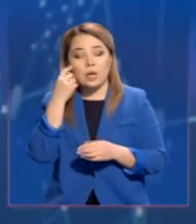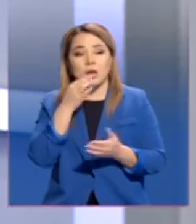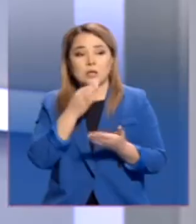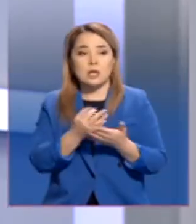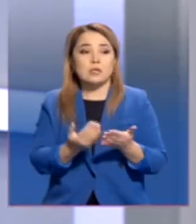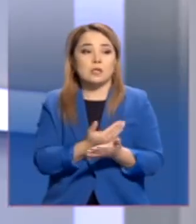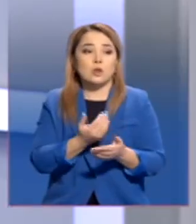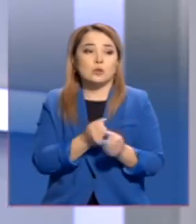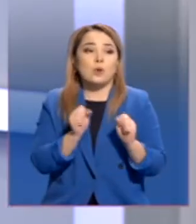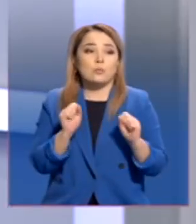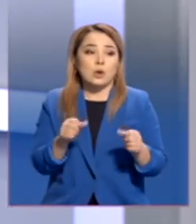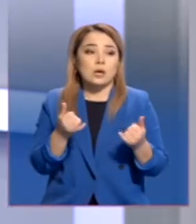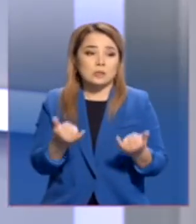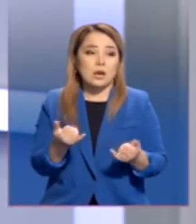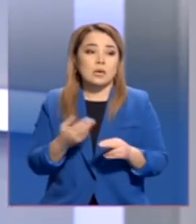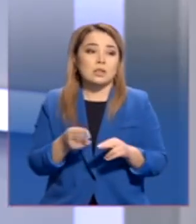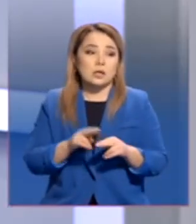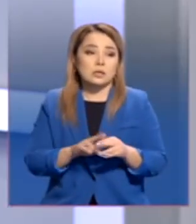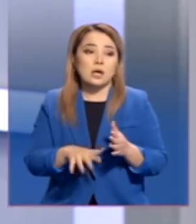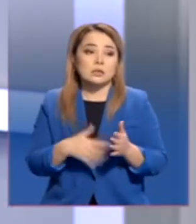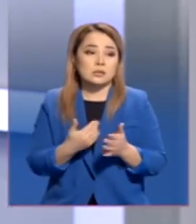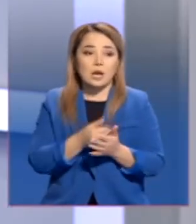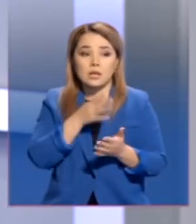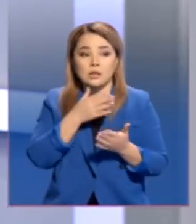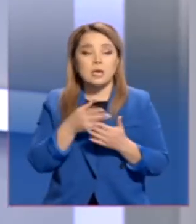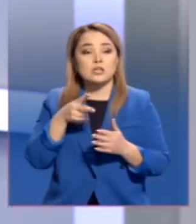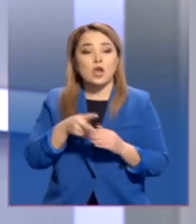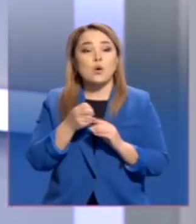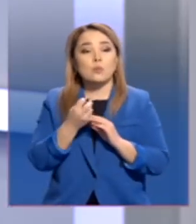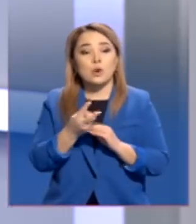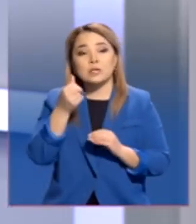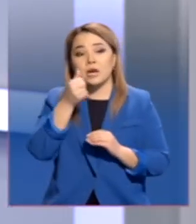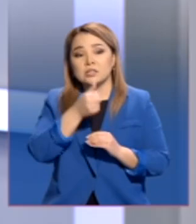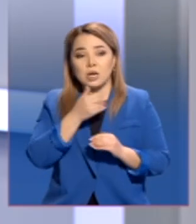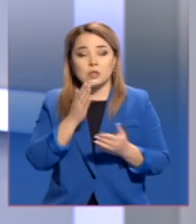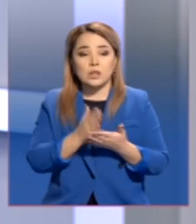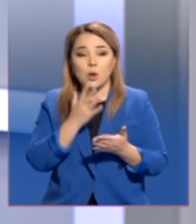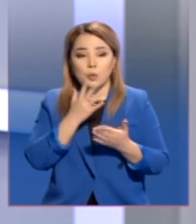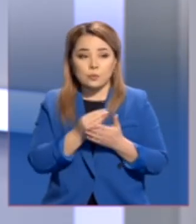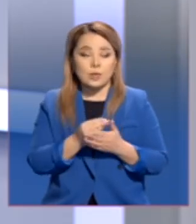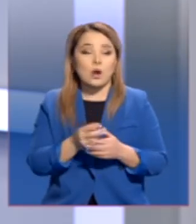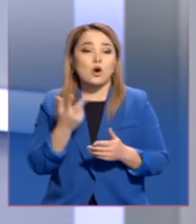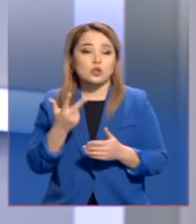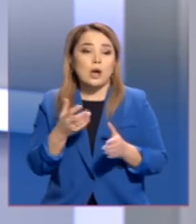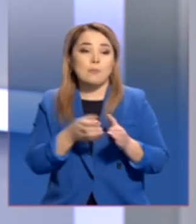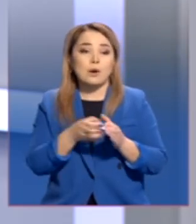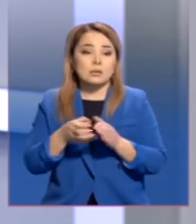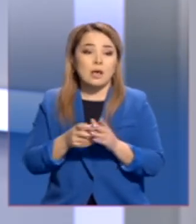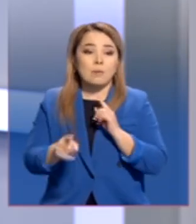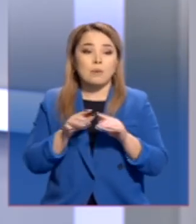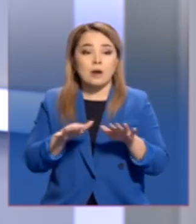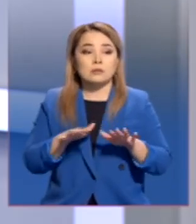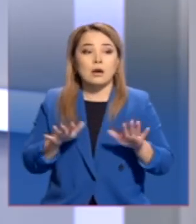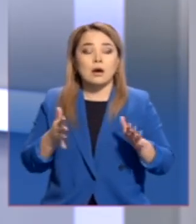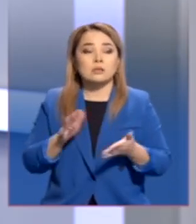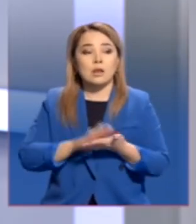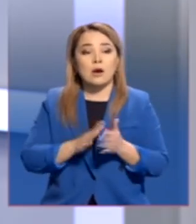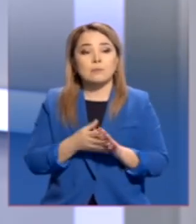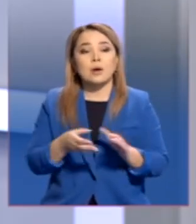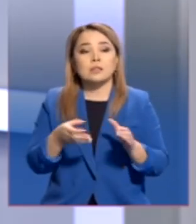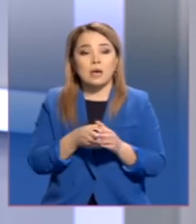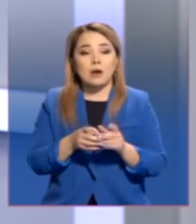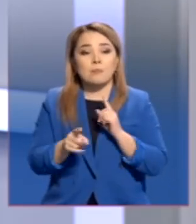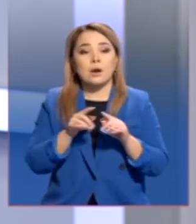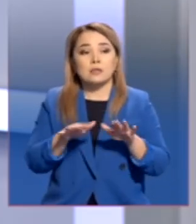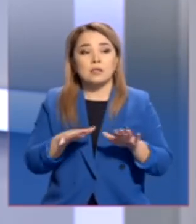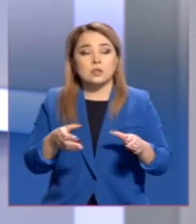күтуде, мысалы, сан сақтық. Себебі бұған дейінгі 2012 жылдан бергі үш ақ партия отырған парламентте қандай оппозициялық